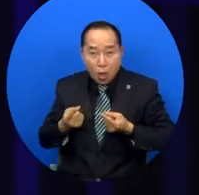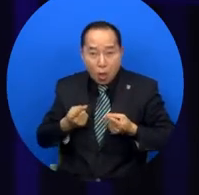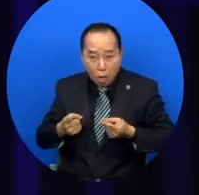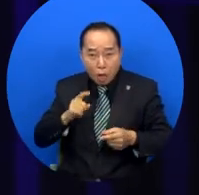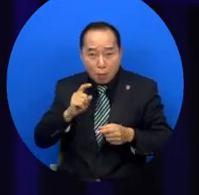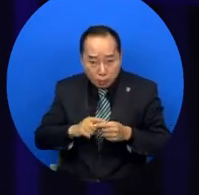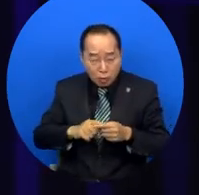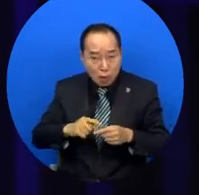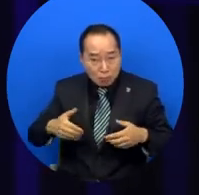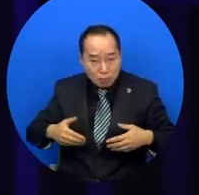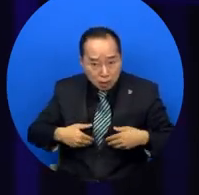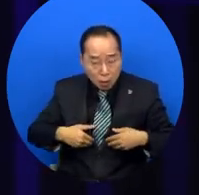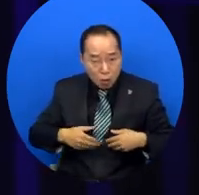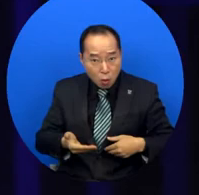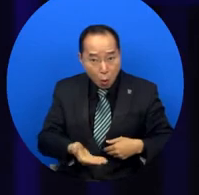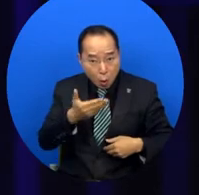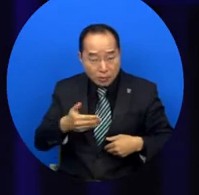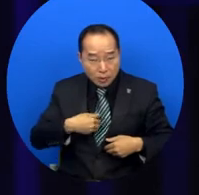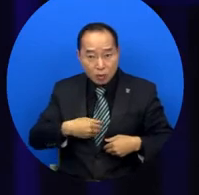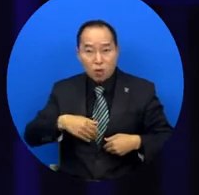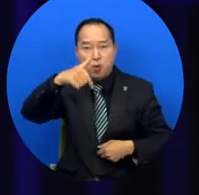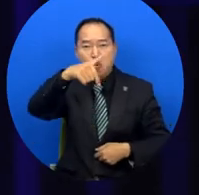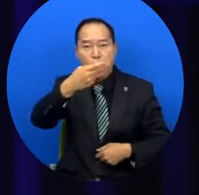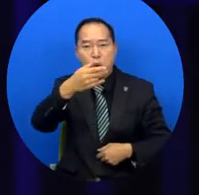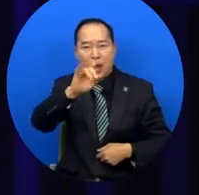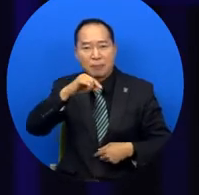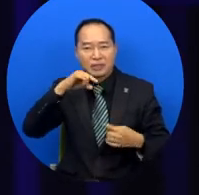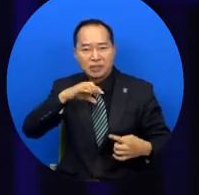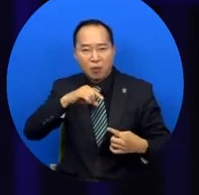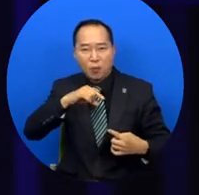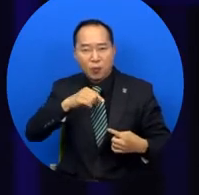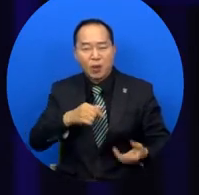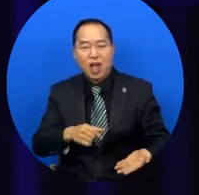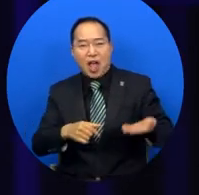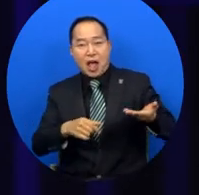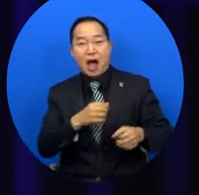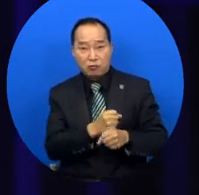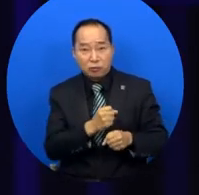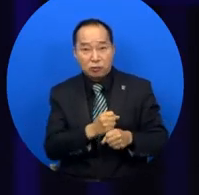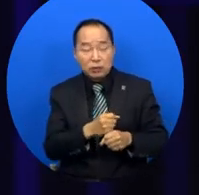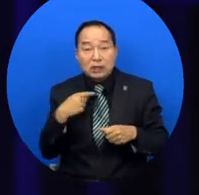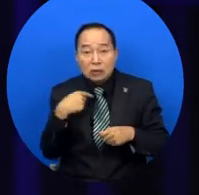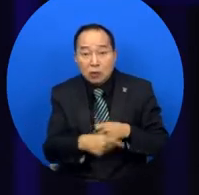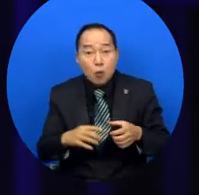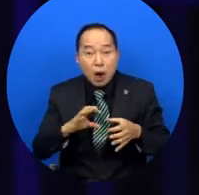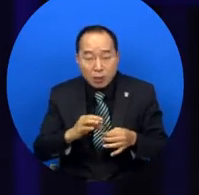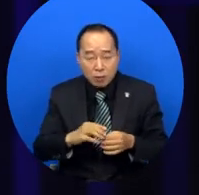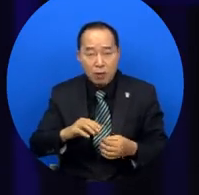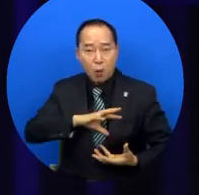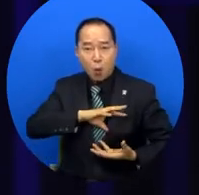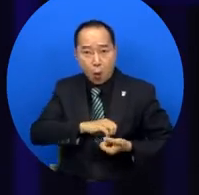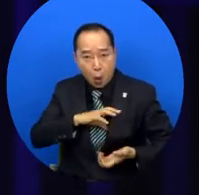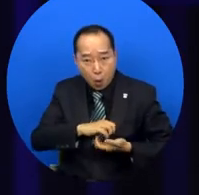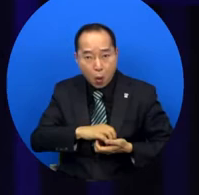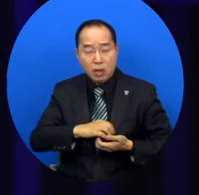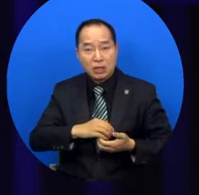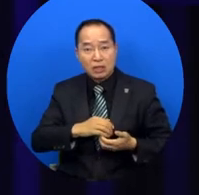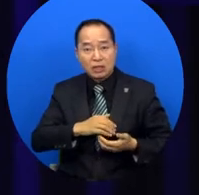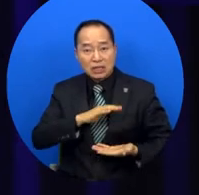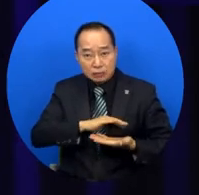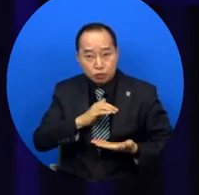조절, 중요한 거 조절하기 위해서요. 우리 중요한 거 뭐 조절하냐면 혈압, 그다음에